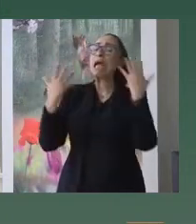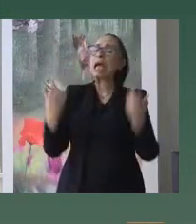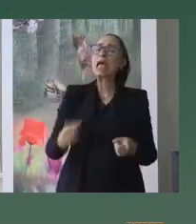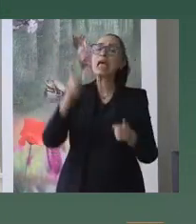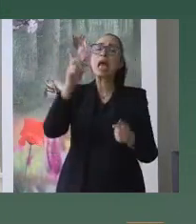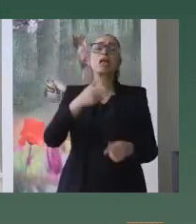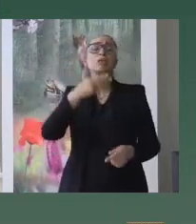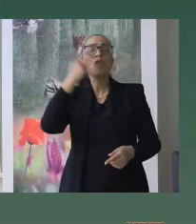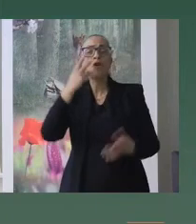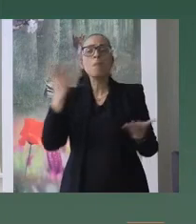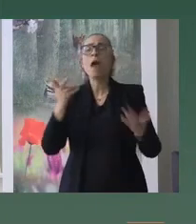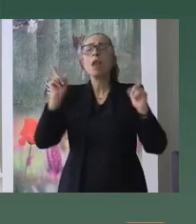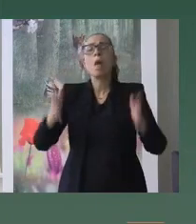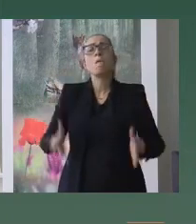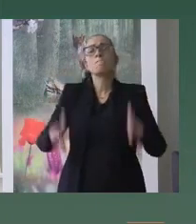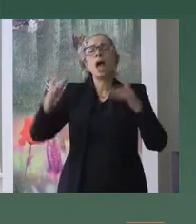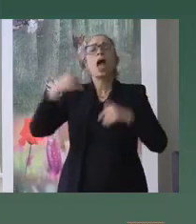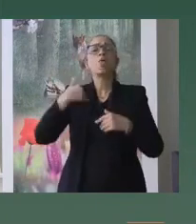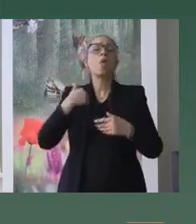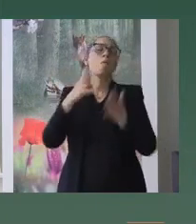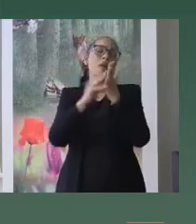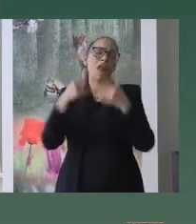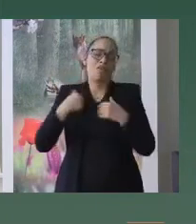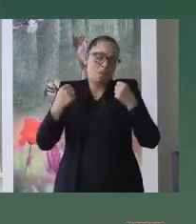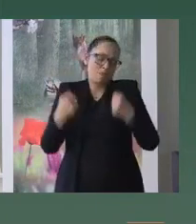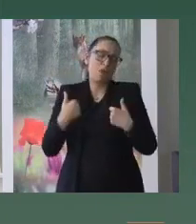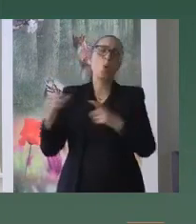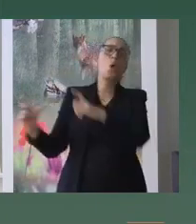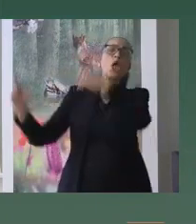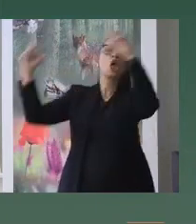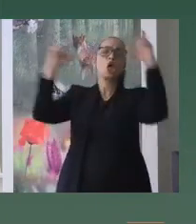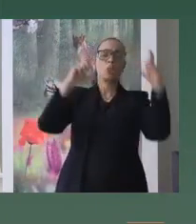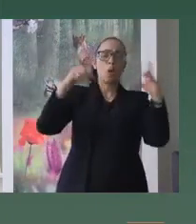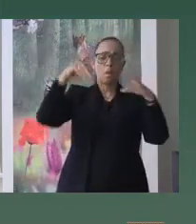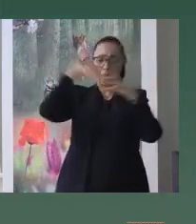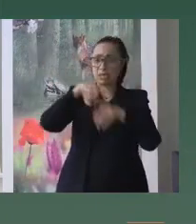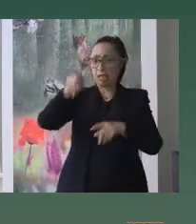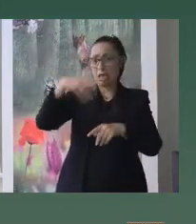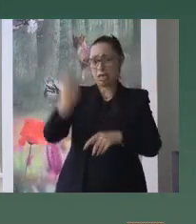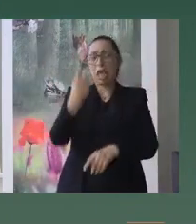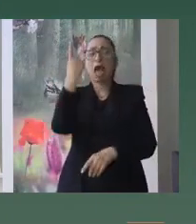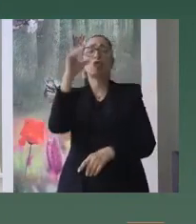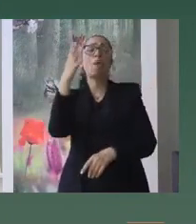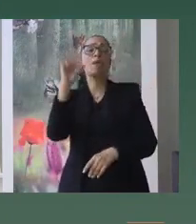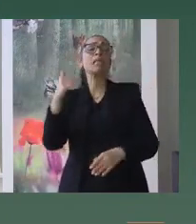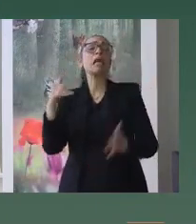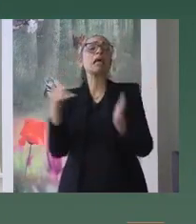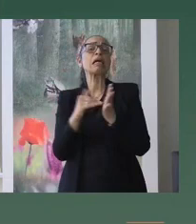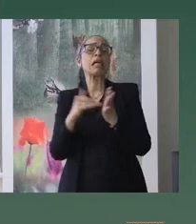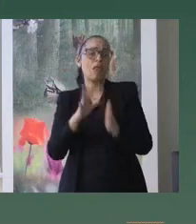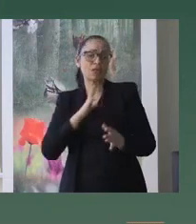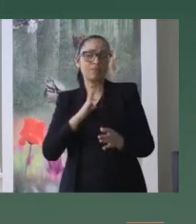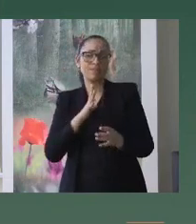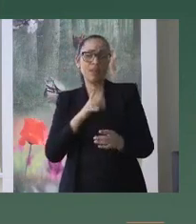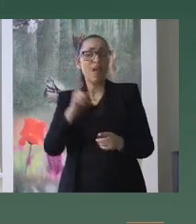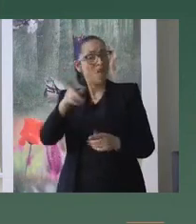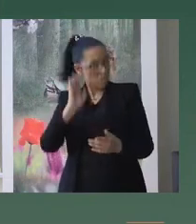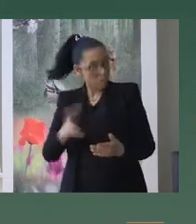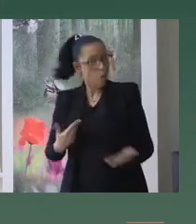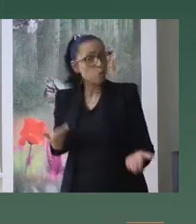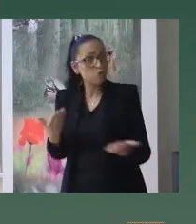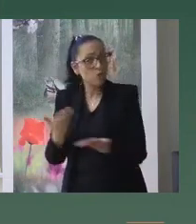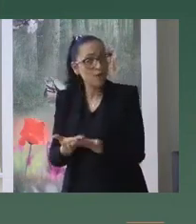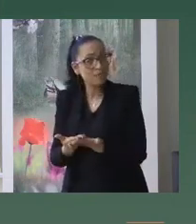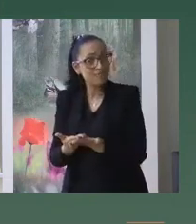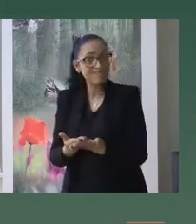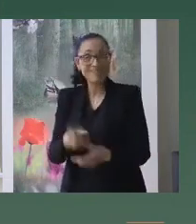το ένα προάστιο, παραδείγματος χάρη εγώ κατοικώ στην Ηλιούπολη, ναι, που έχει 150.000 κατοίκους αυτή τη στιγμή. Θα μπορούσε να υποβάλει. Θα μπορούσε να υποβάλει. Βεβαίως.